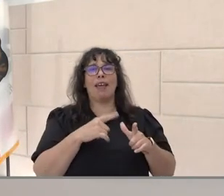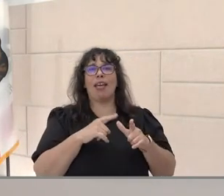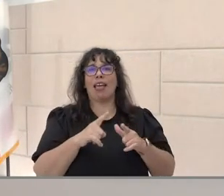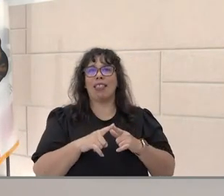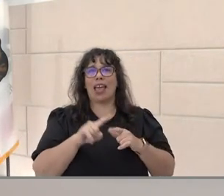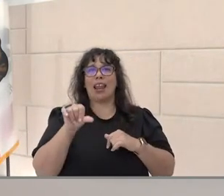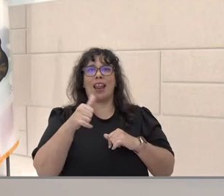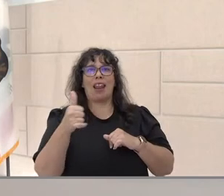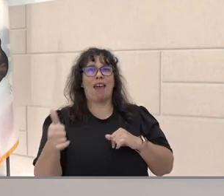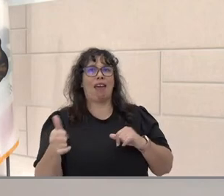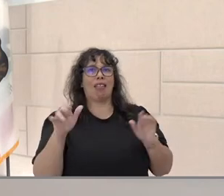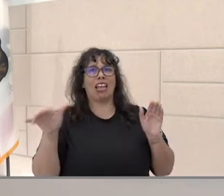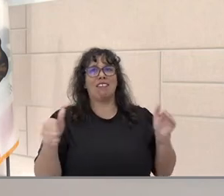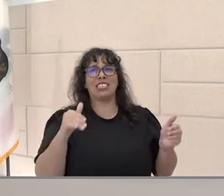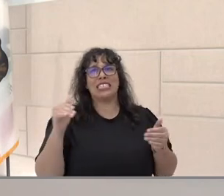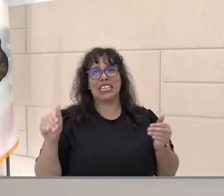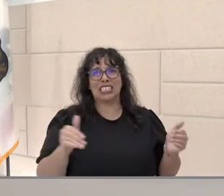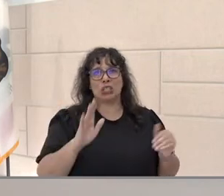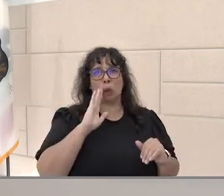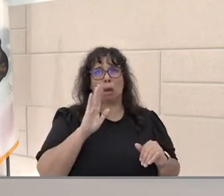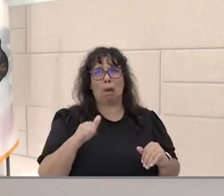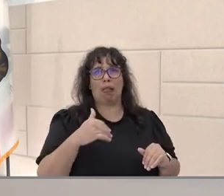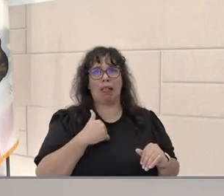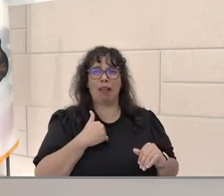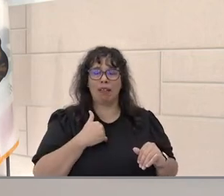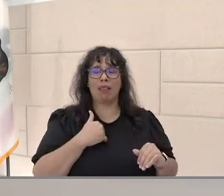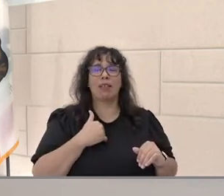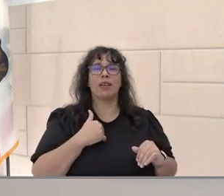នឹងបញ្ជូនសម្បត្តិអញ្ជើញ